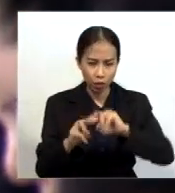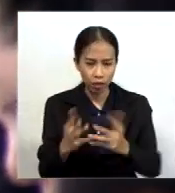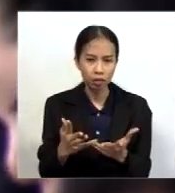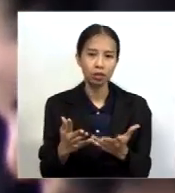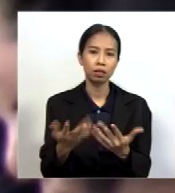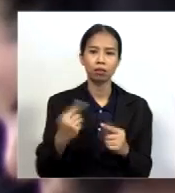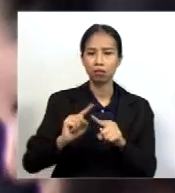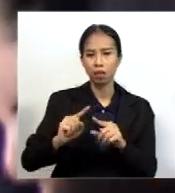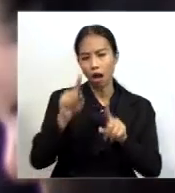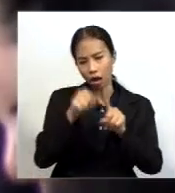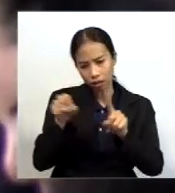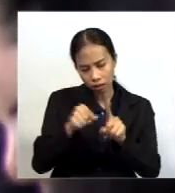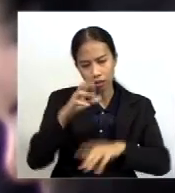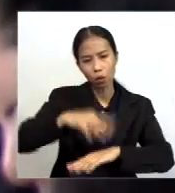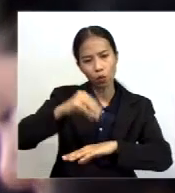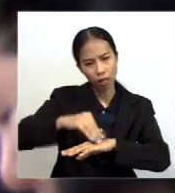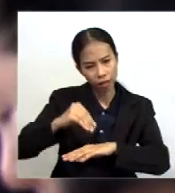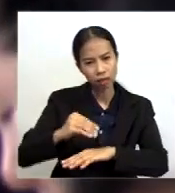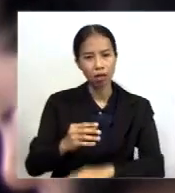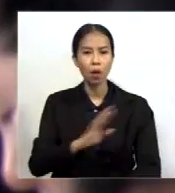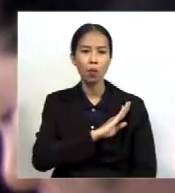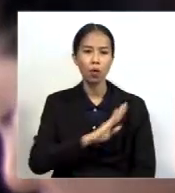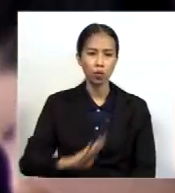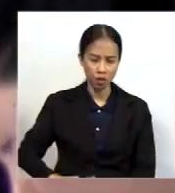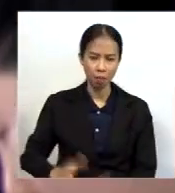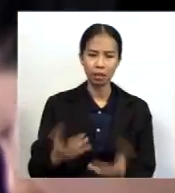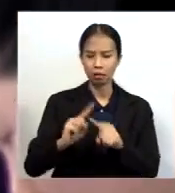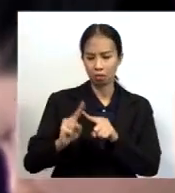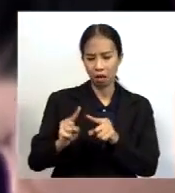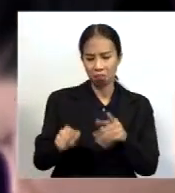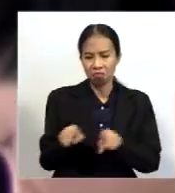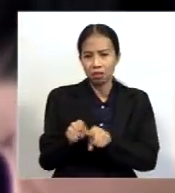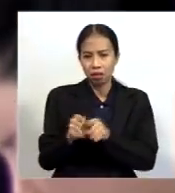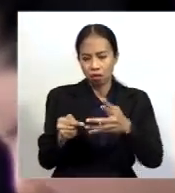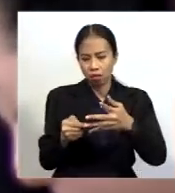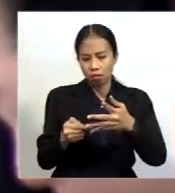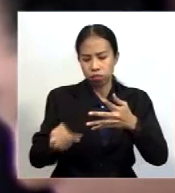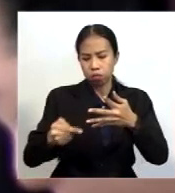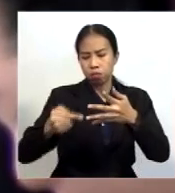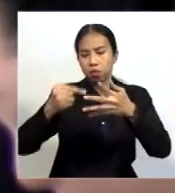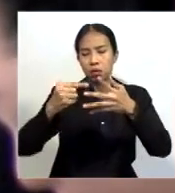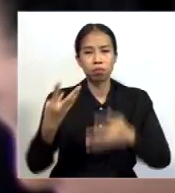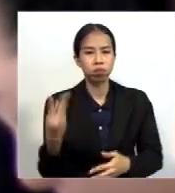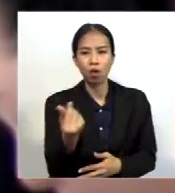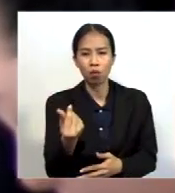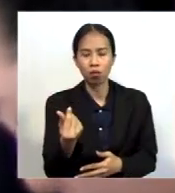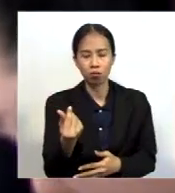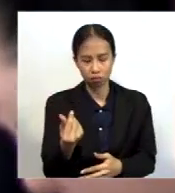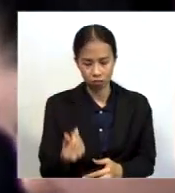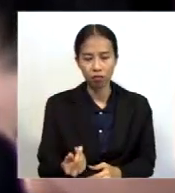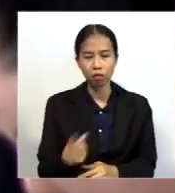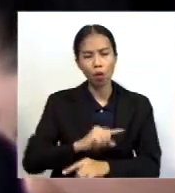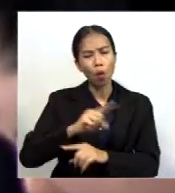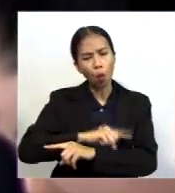ษสวีเดนนะเบลเยียมพวกนี้ก็ขึ้นมาเป็นอันดับท็อป10เร็วมากในเวลาเพียงแค่ไม่กี่วันนะเพ